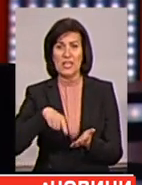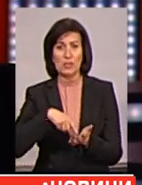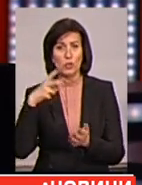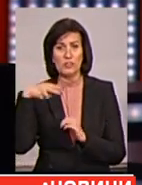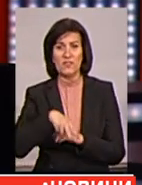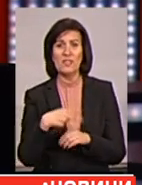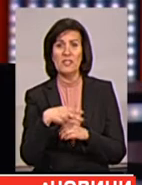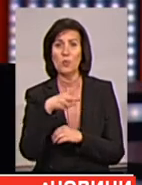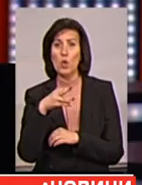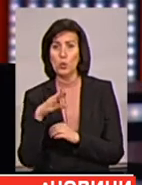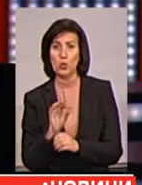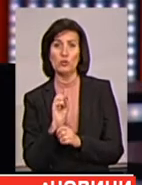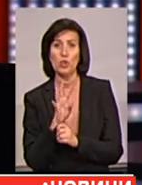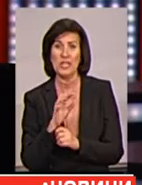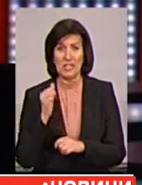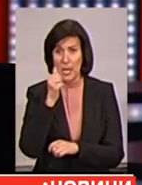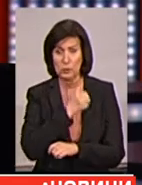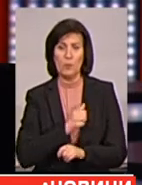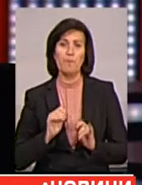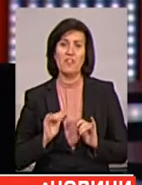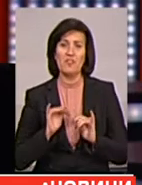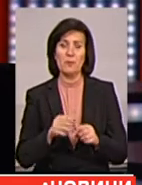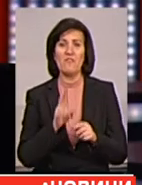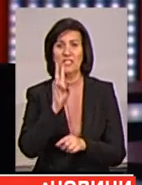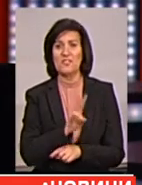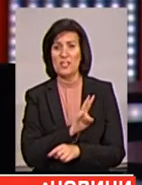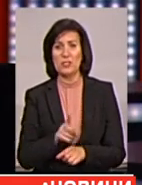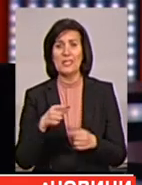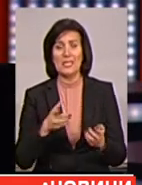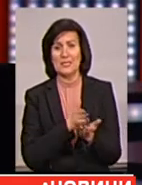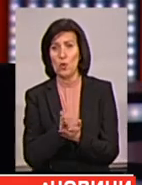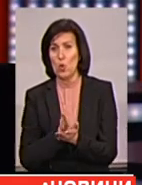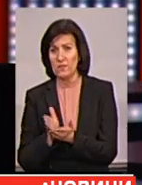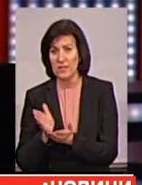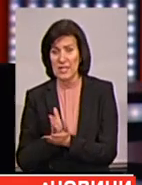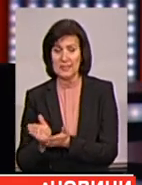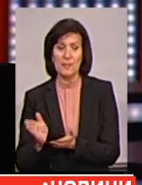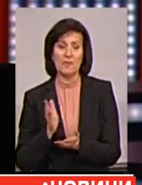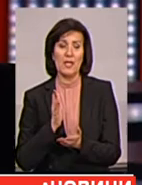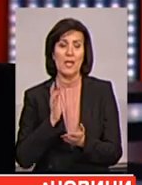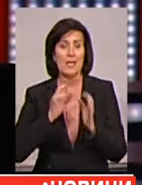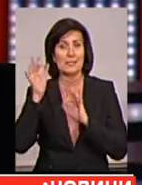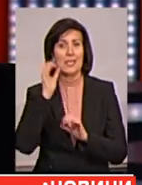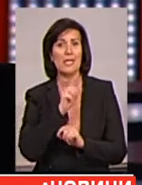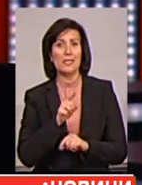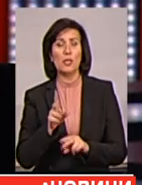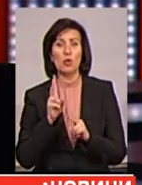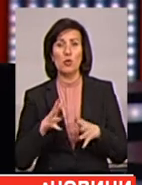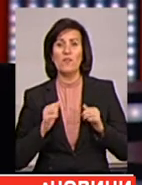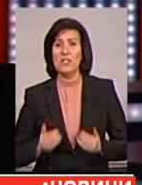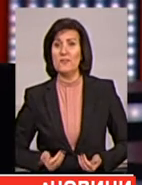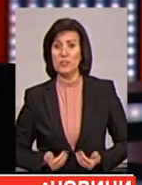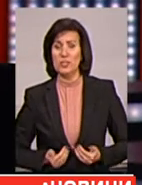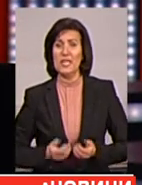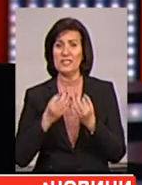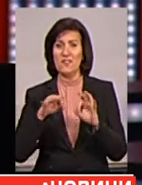лютого 2014-го відправили священики різних конфесій біля каплички на Алеї Небесної Сотні. Згадати тих, хто віддав життя за